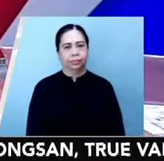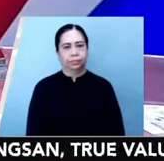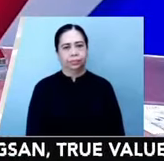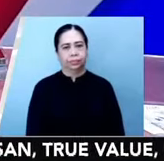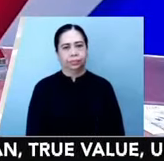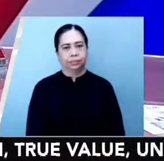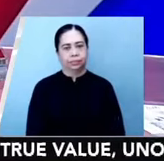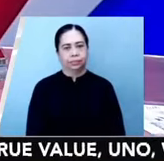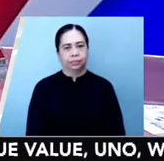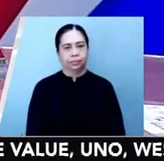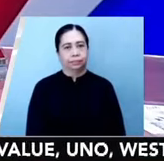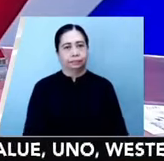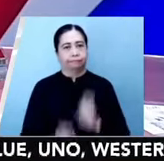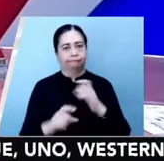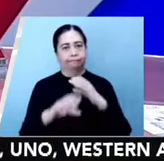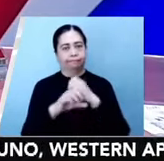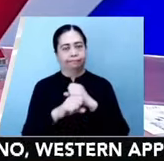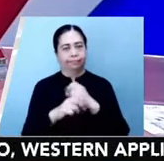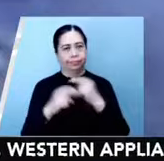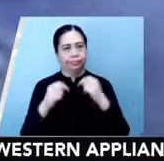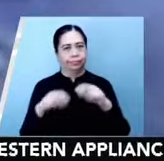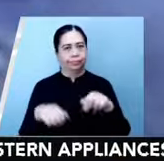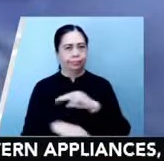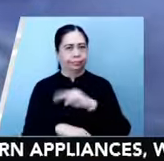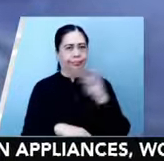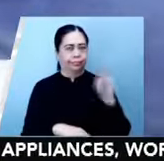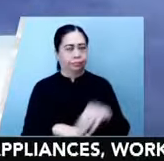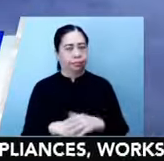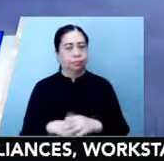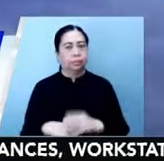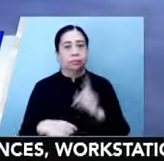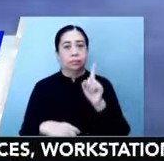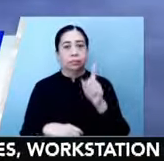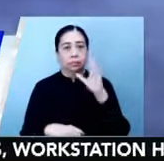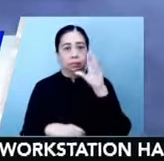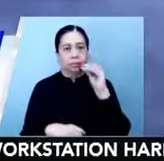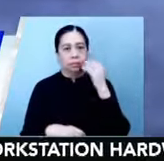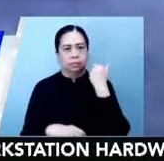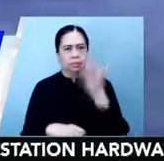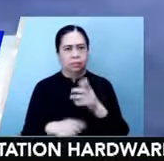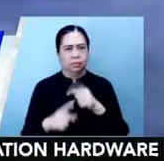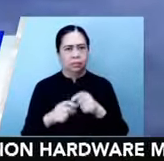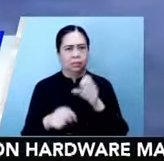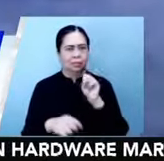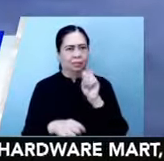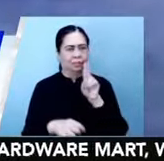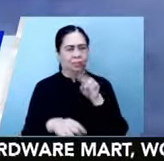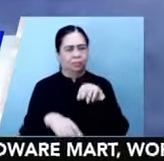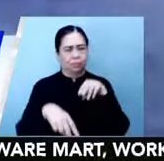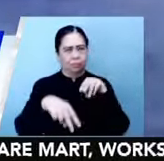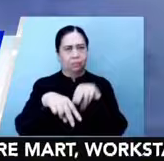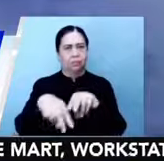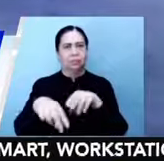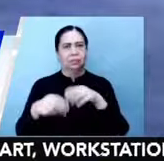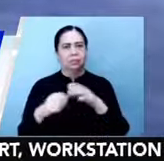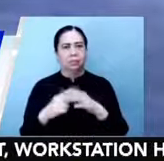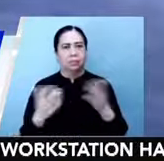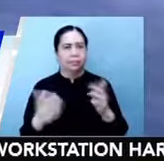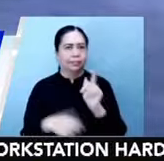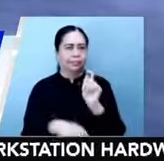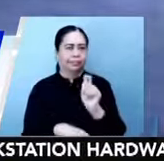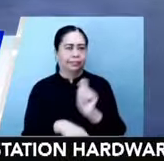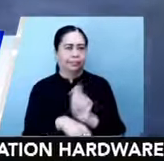Mabilis ang balita tayo dito sa Metro Manila. Patay ang isang lalaki matapos magulungan ng SUV sa Yuseco Street sa Tondo, Maynila.